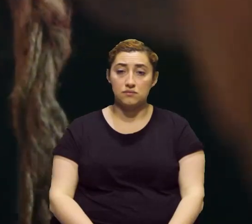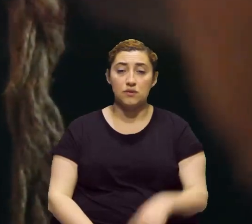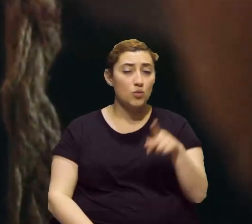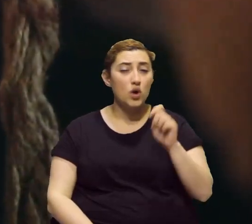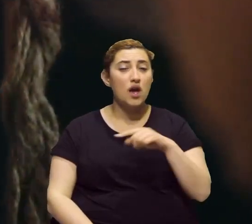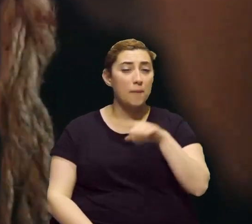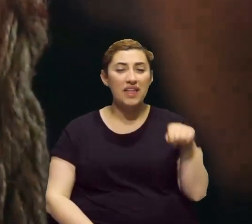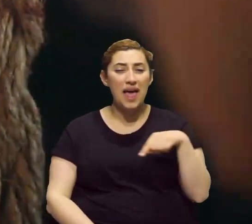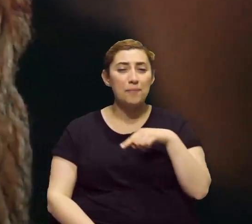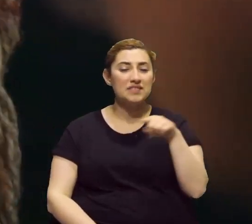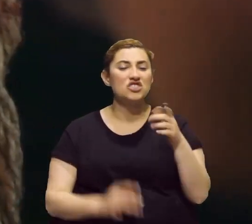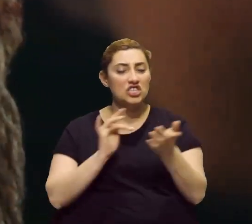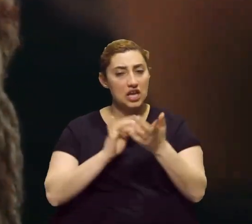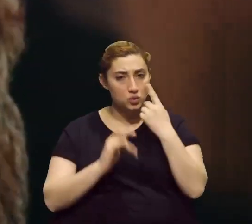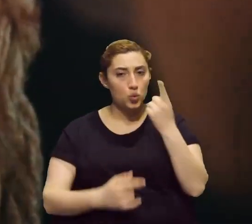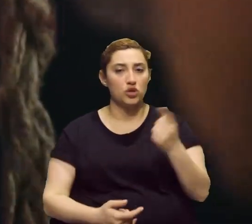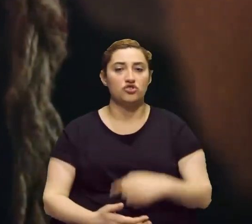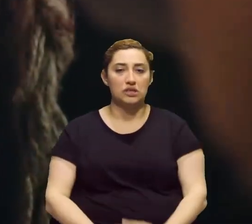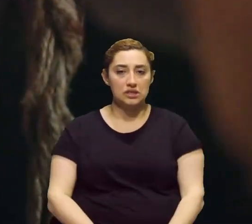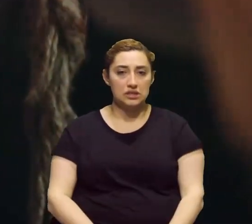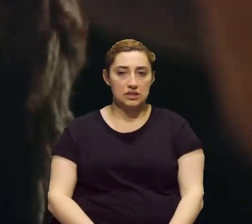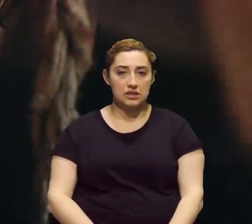Bu yaptıklarının hepsinin hesabını vereceksin.